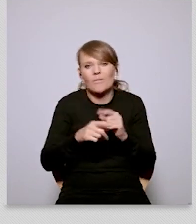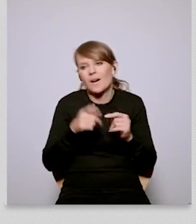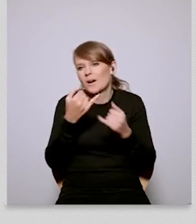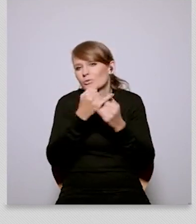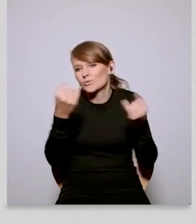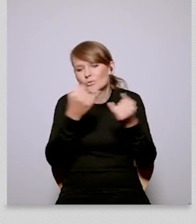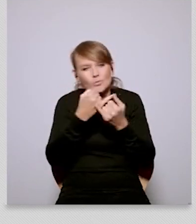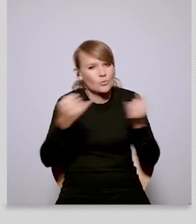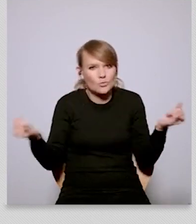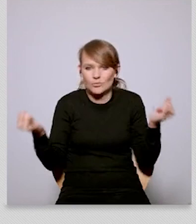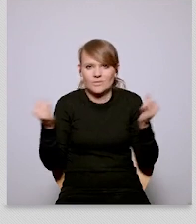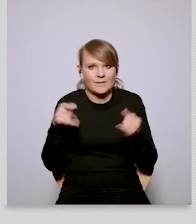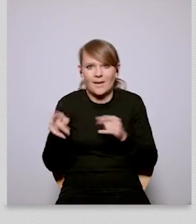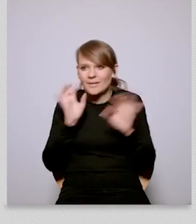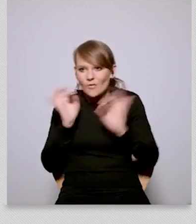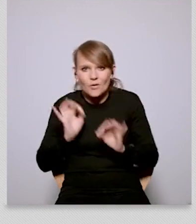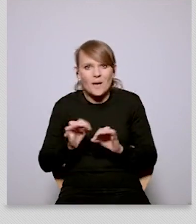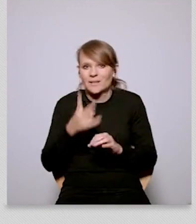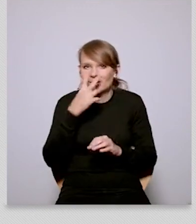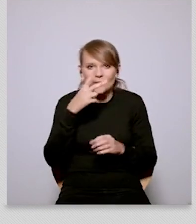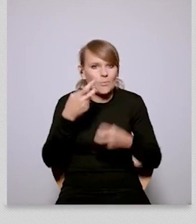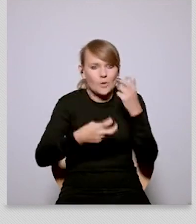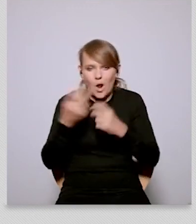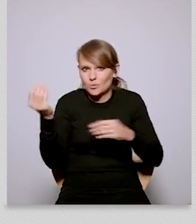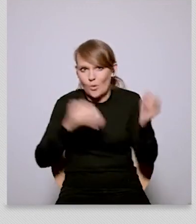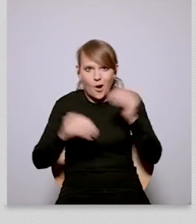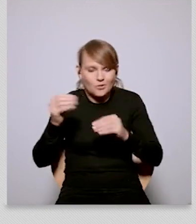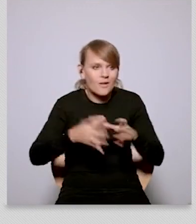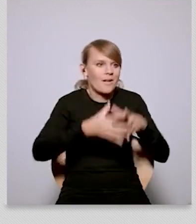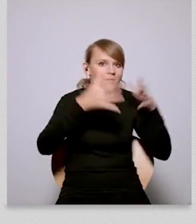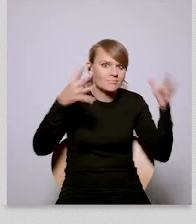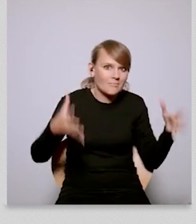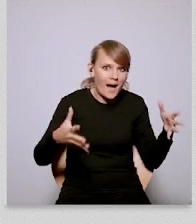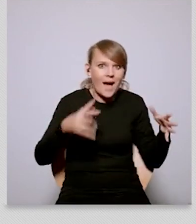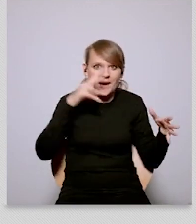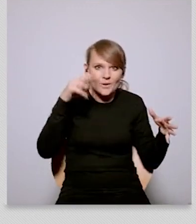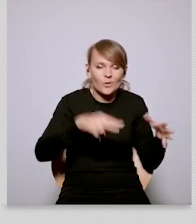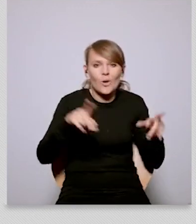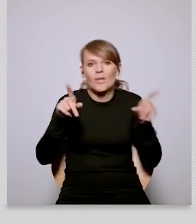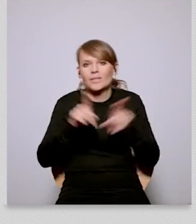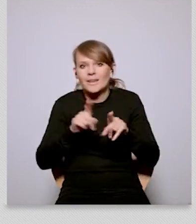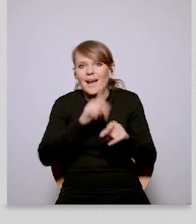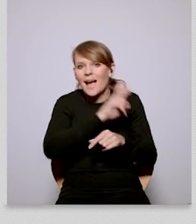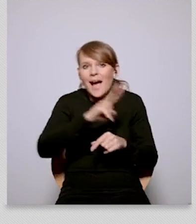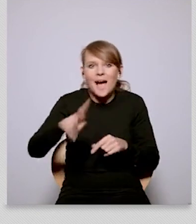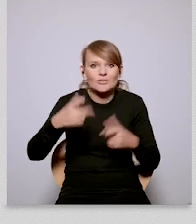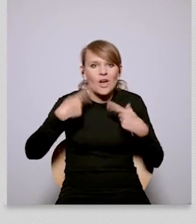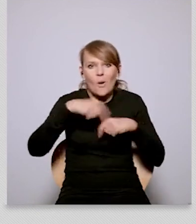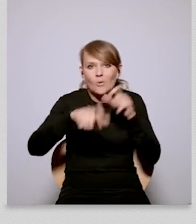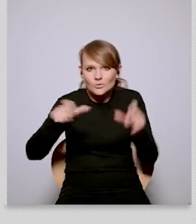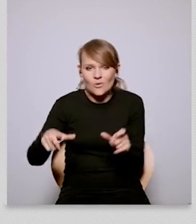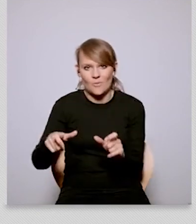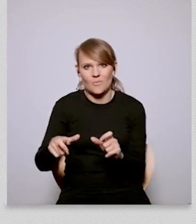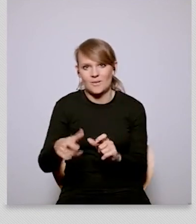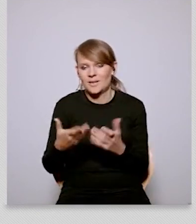całą złożoność tego problemu sięgającą od wymiaru makro po taką złożoność kryjącą się w każdym z nas gdzie tak naprawdę jak